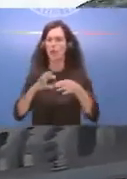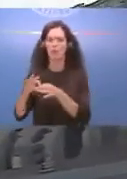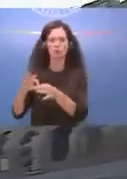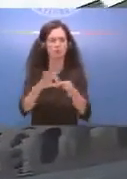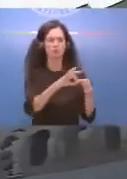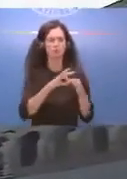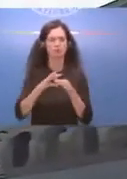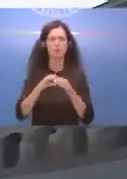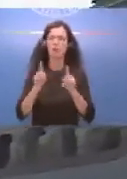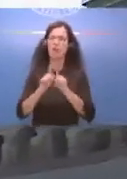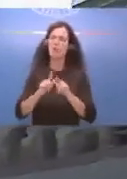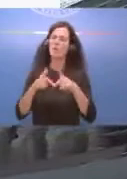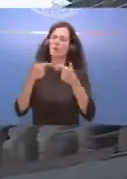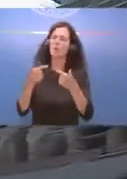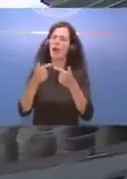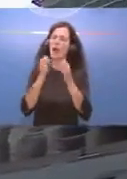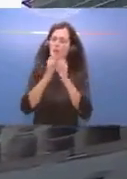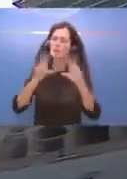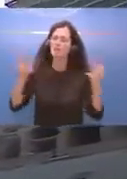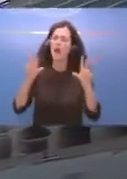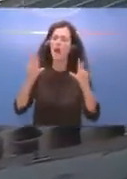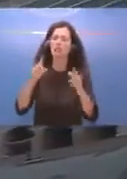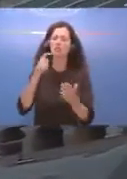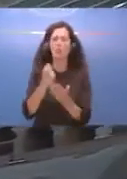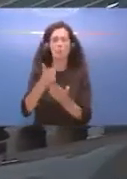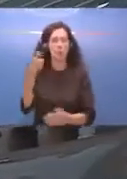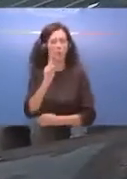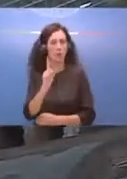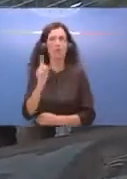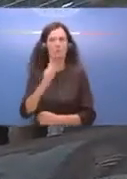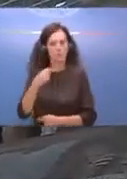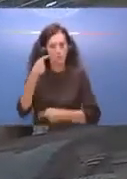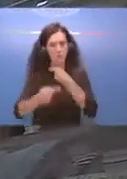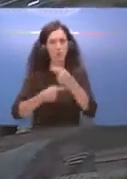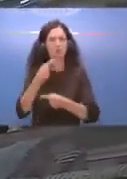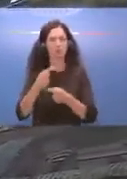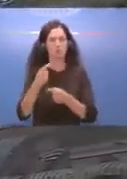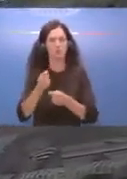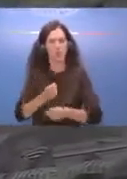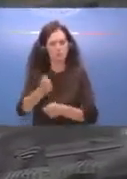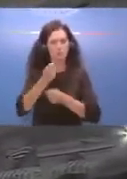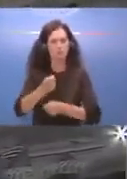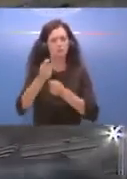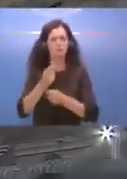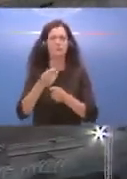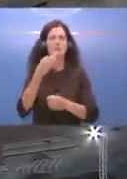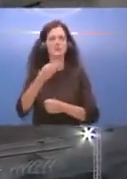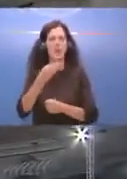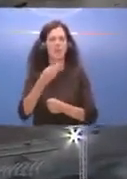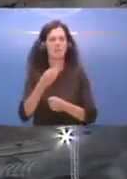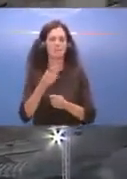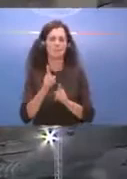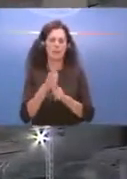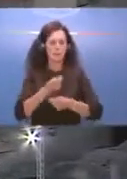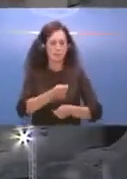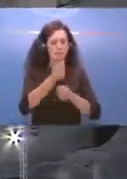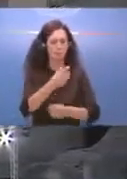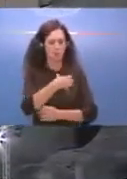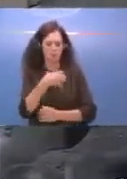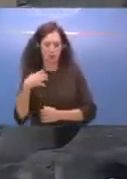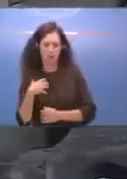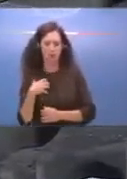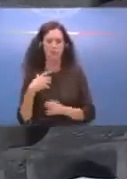svilirne il messaggio va sempre mantenuta con rigore correttezza scientifica invitando usi abusi